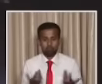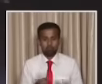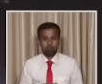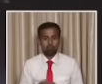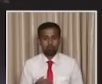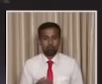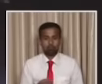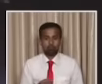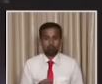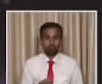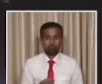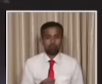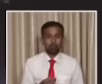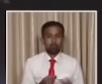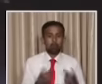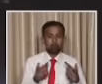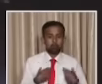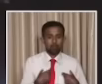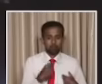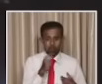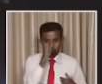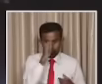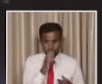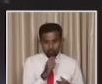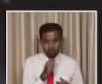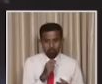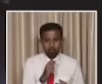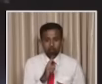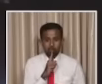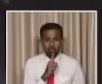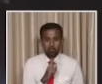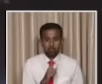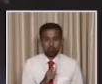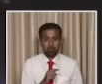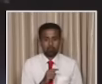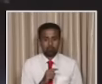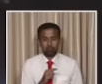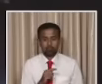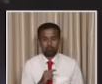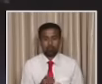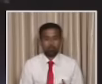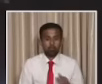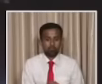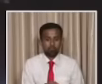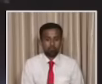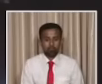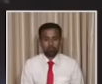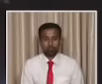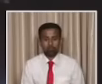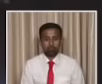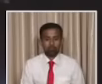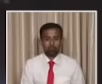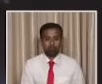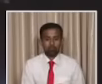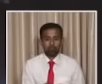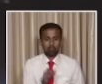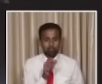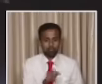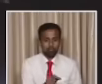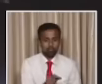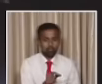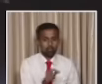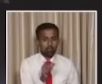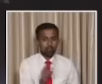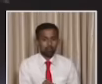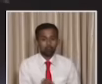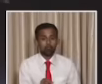විනාශයට වග කියන්න ඕන මහින්ද රාජපක්ෂ මහත්තයා කියන එක කට ඇරලා කියන්න බැරුව තාමත් කඩේ යන උදවිය ඉන්නවනම් ඒ